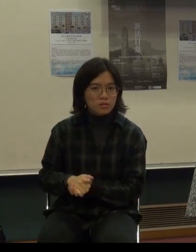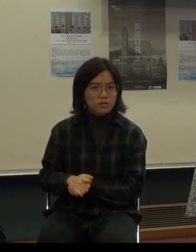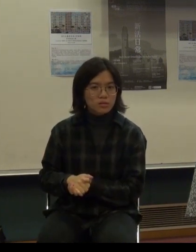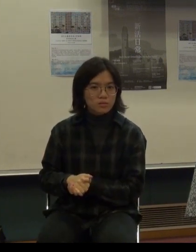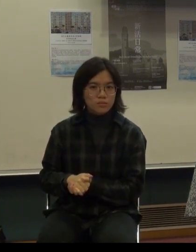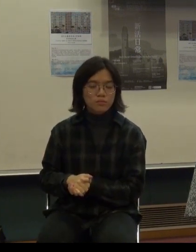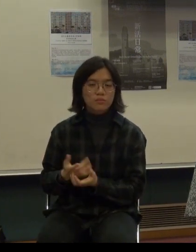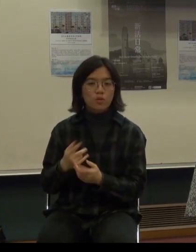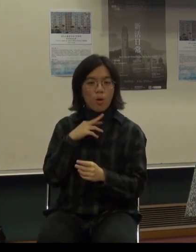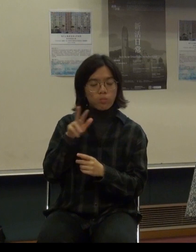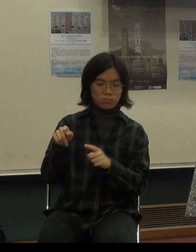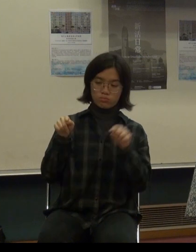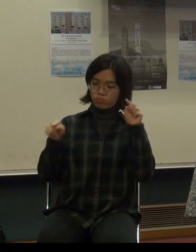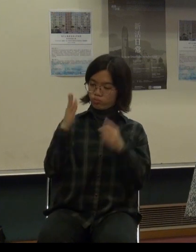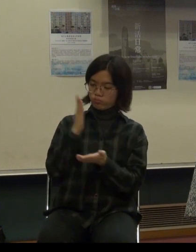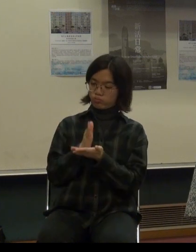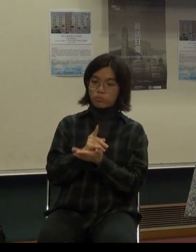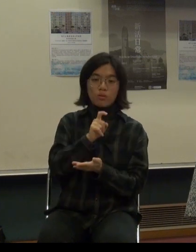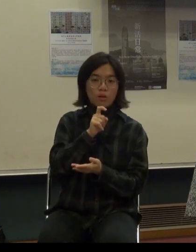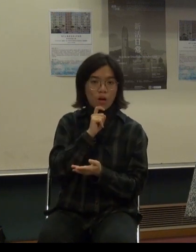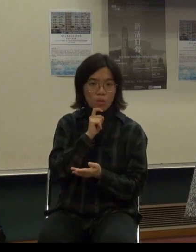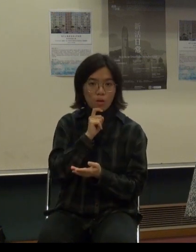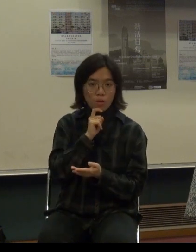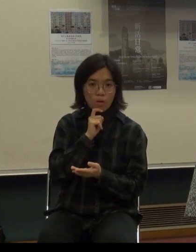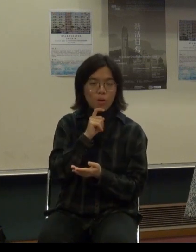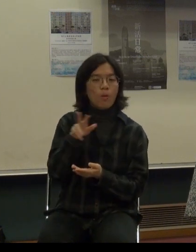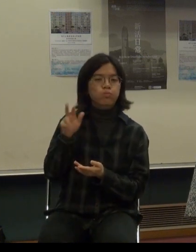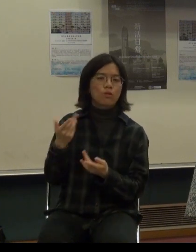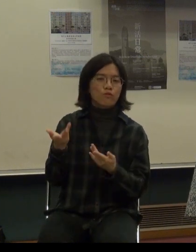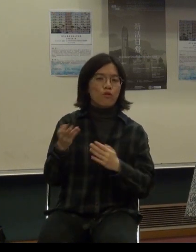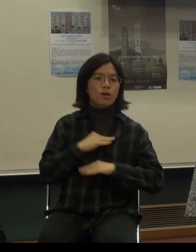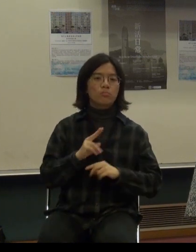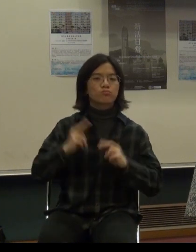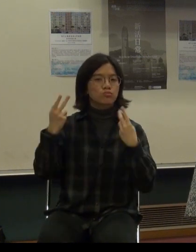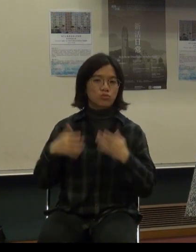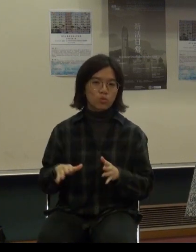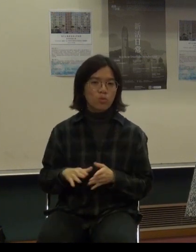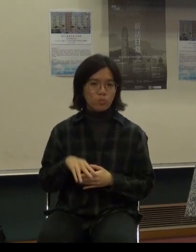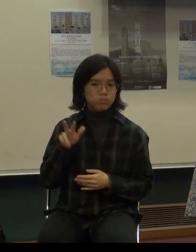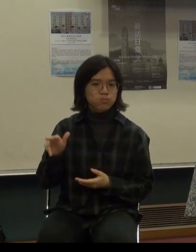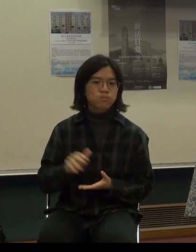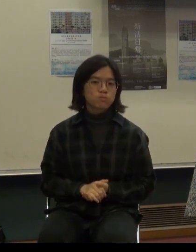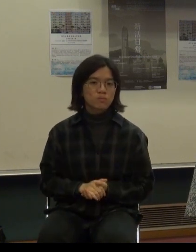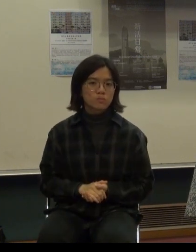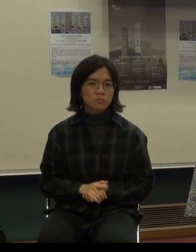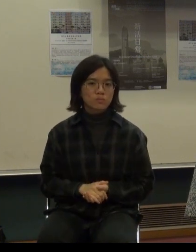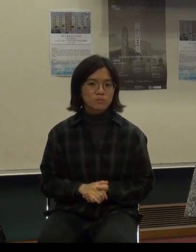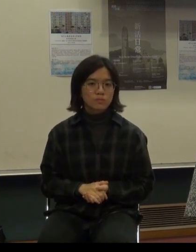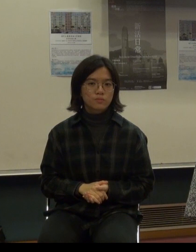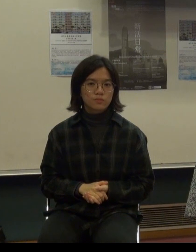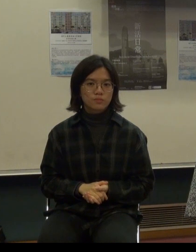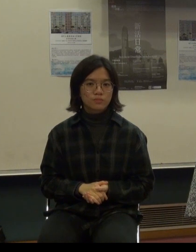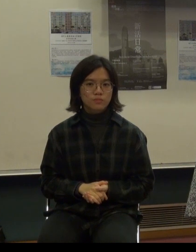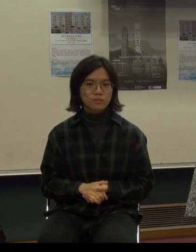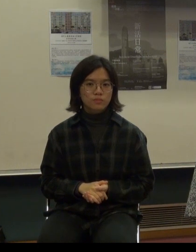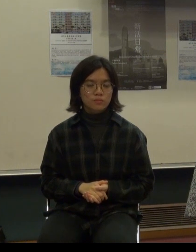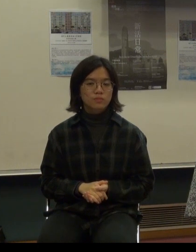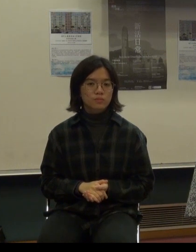看到那個不同的時候，你就會知道其實那個風格是已經不同了，即是那個風格 是已經轉變了。